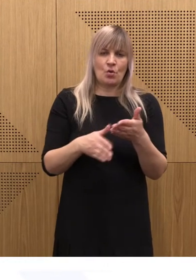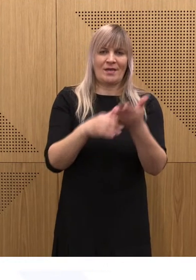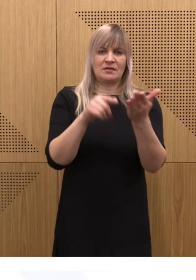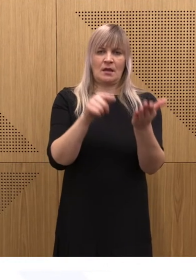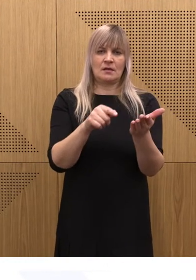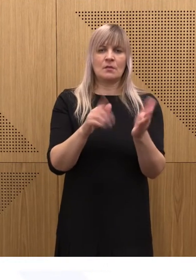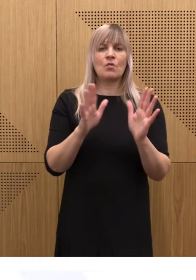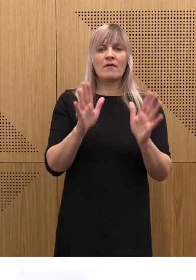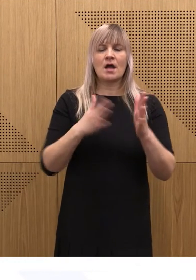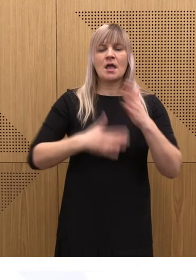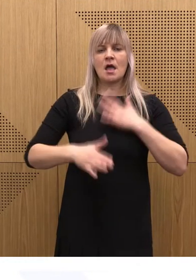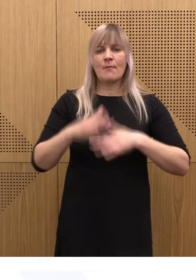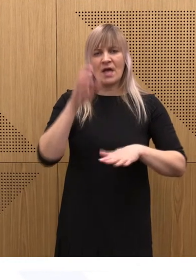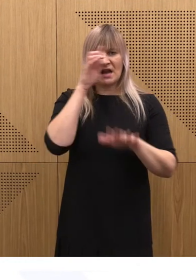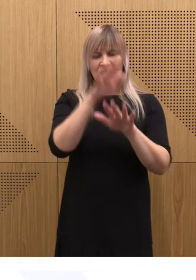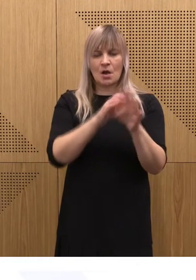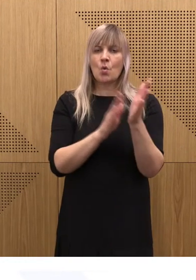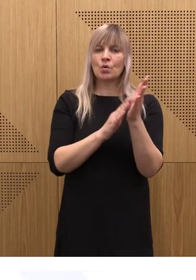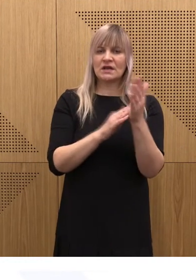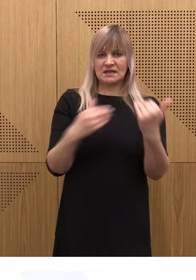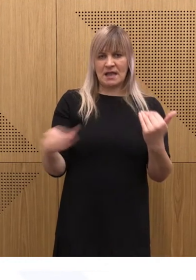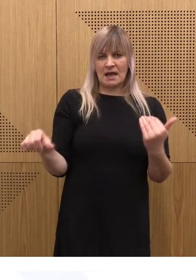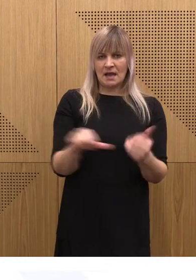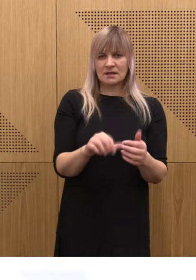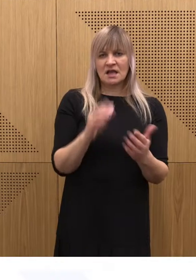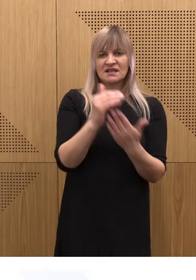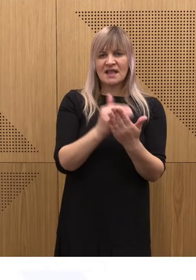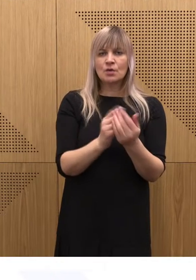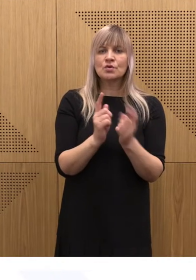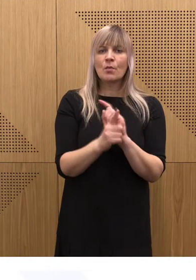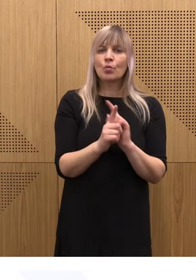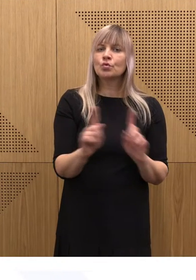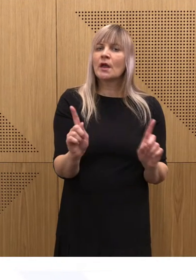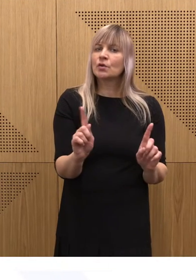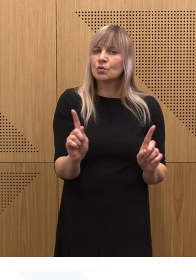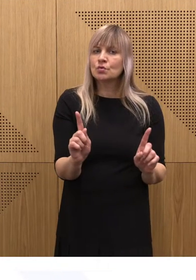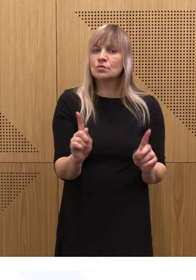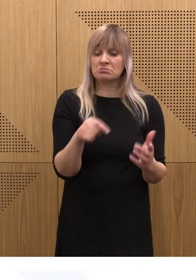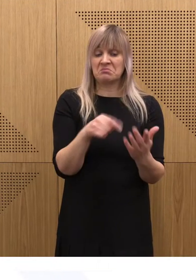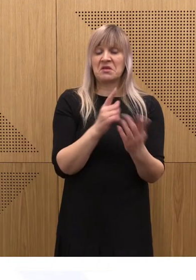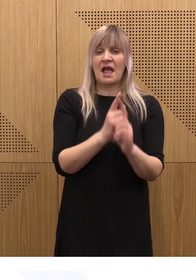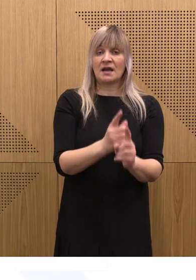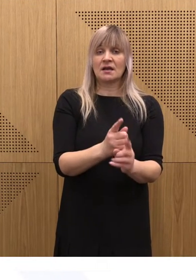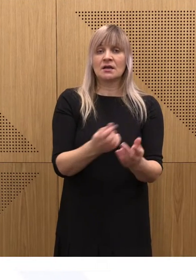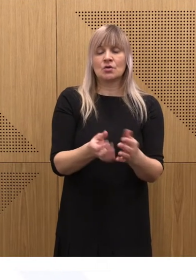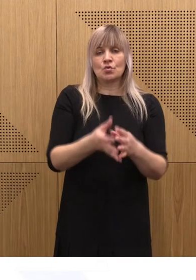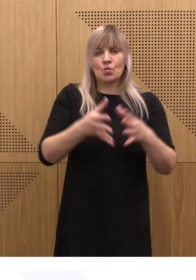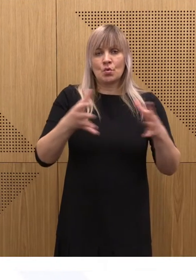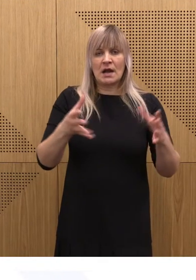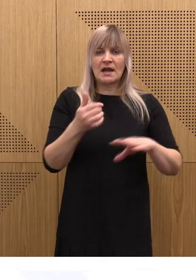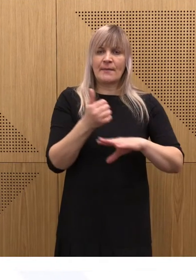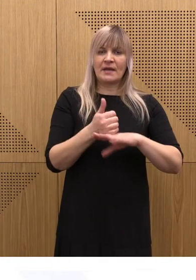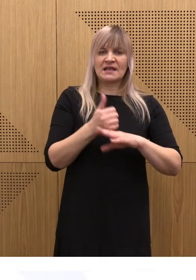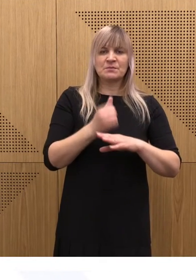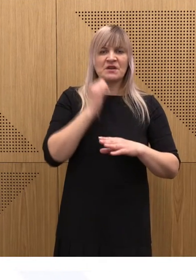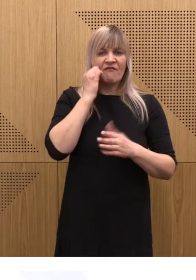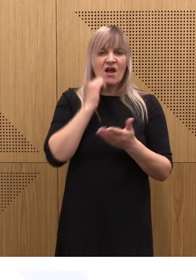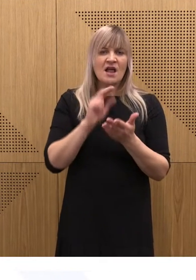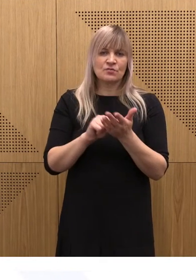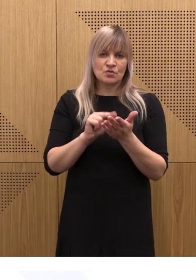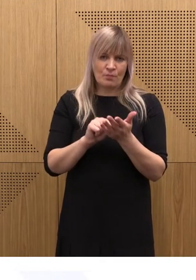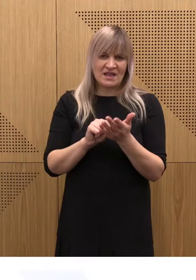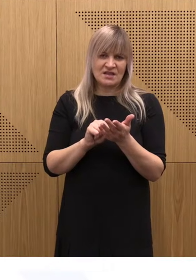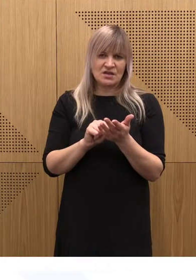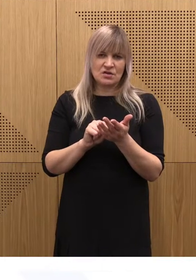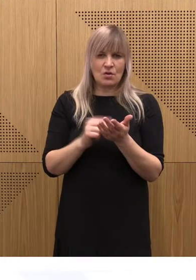et Riigikogu heakskiidu sai sel nädalal ka seaduse muudatus, mille kohaselt kasvab siis keskmine vanaduspension